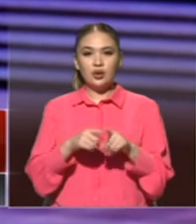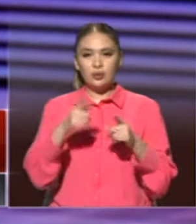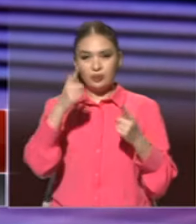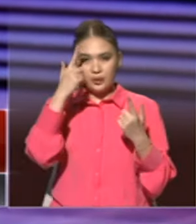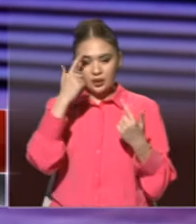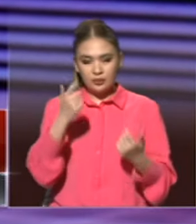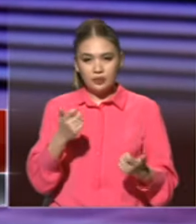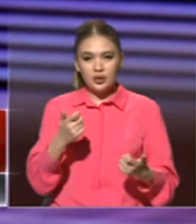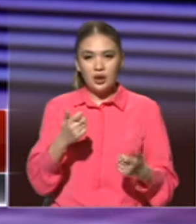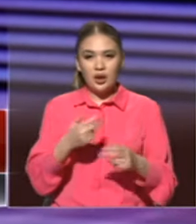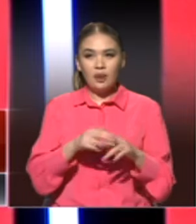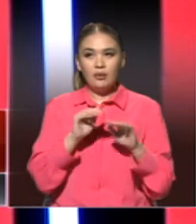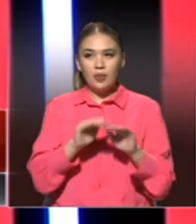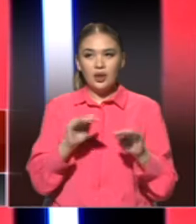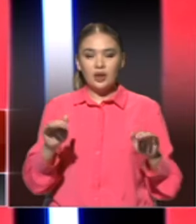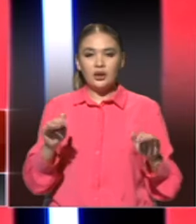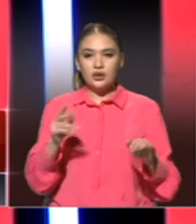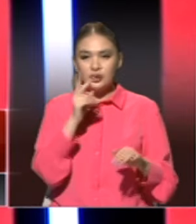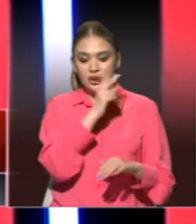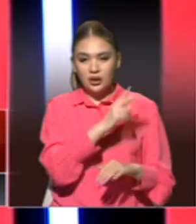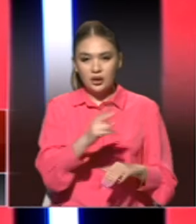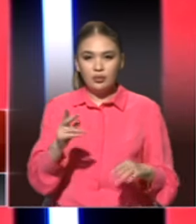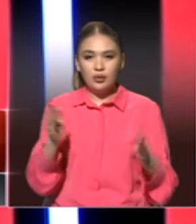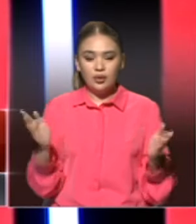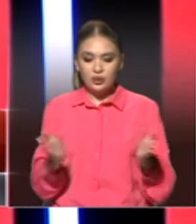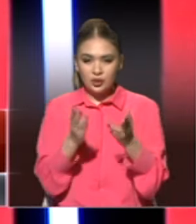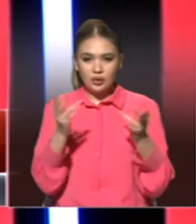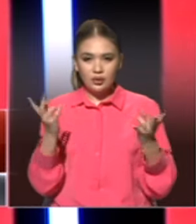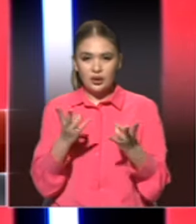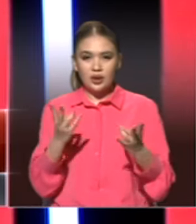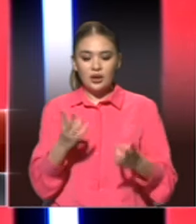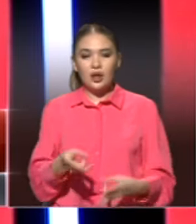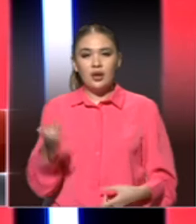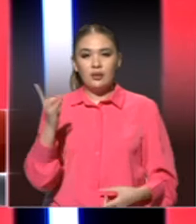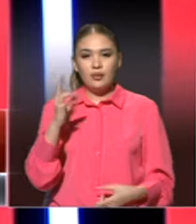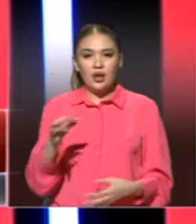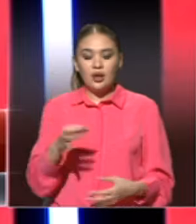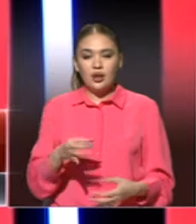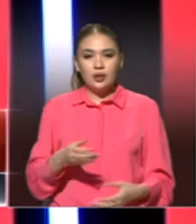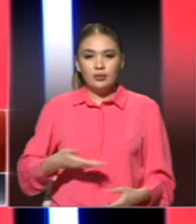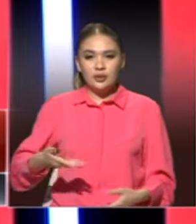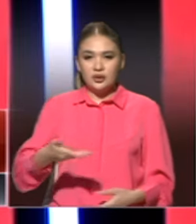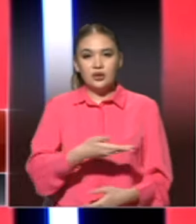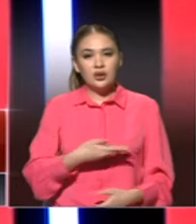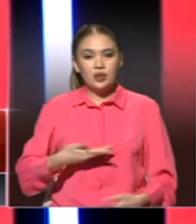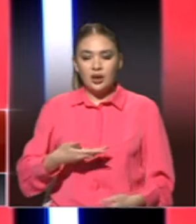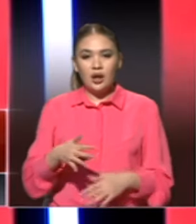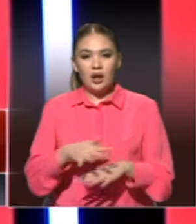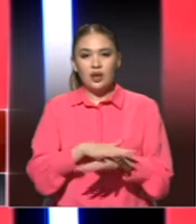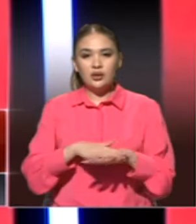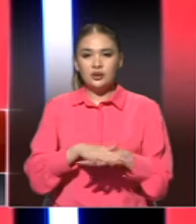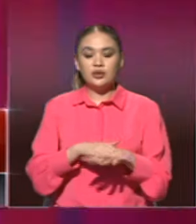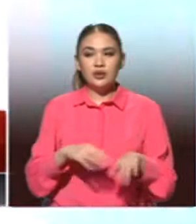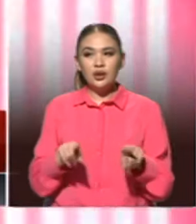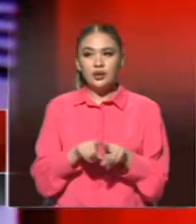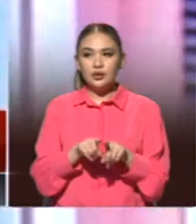отырып, балалардың жағдайын қарап қолдау керек. Бірақ біздің халқымыздың бір кемістігі бар.